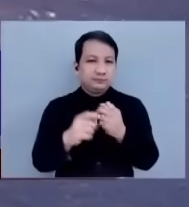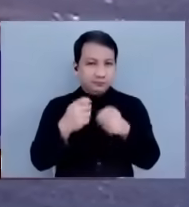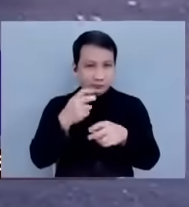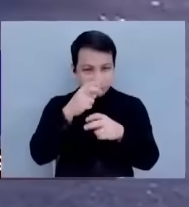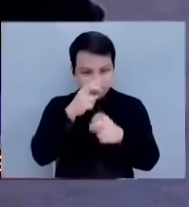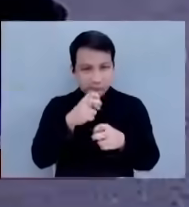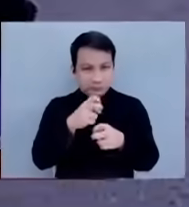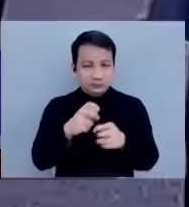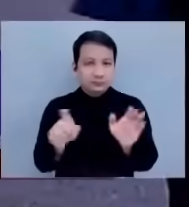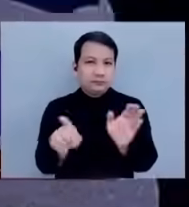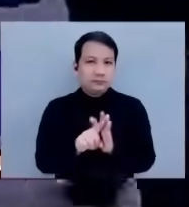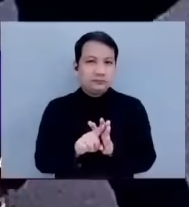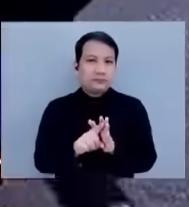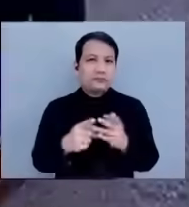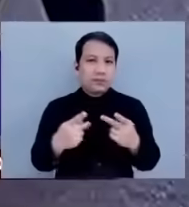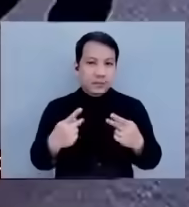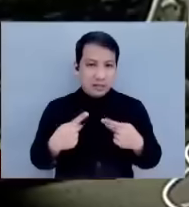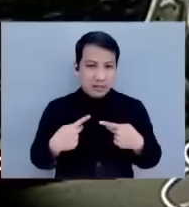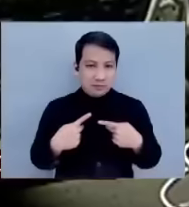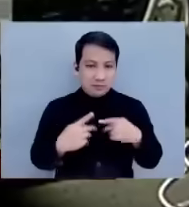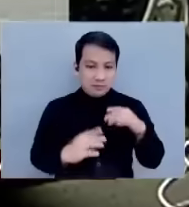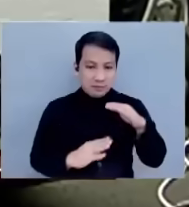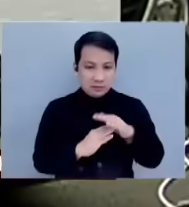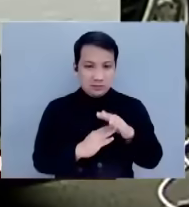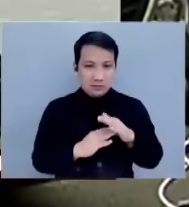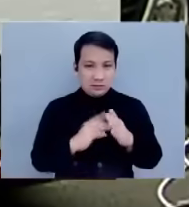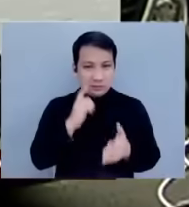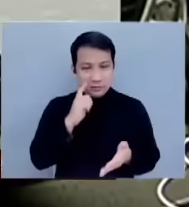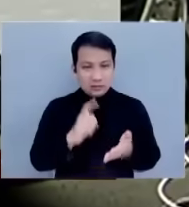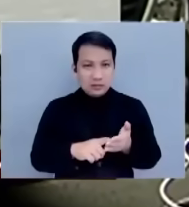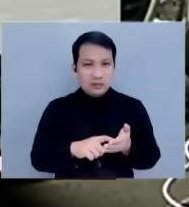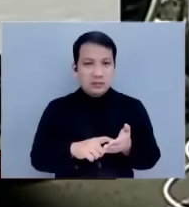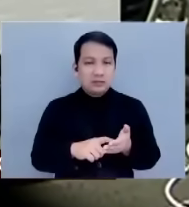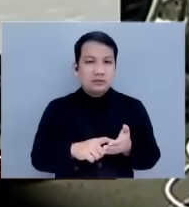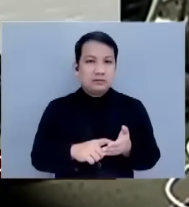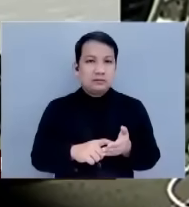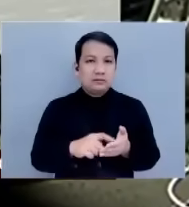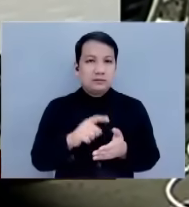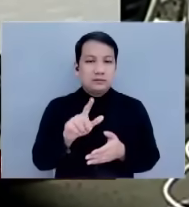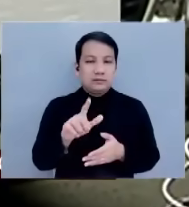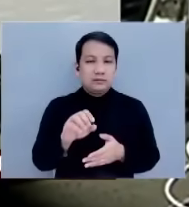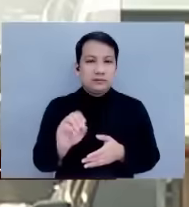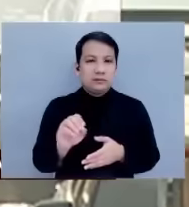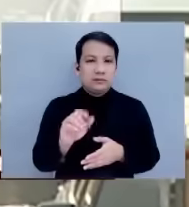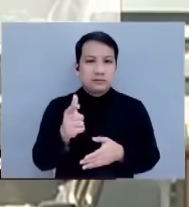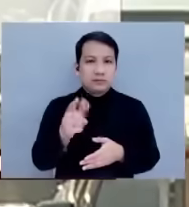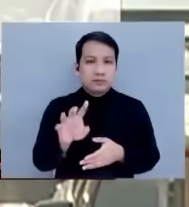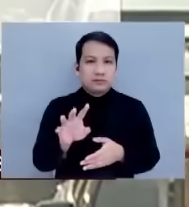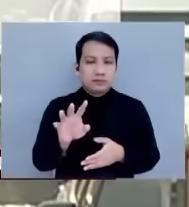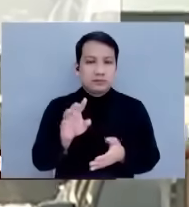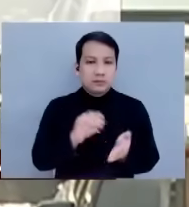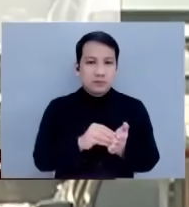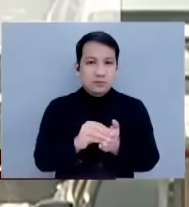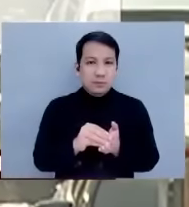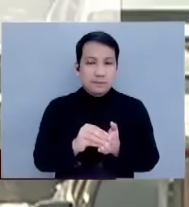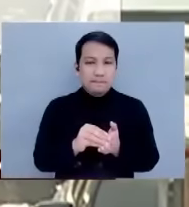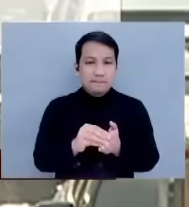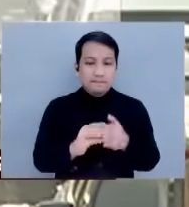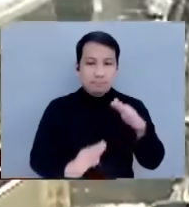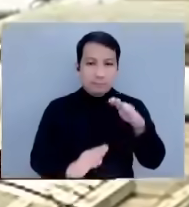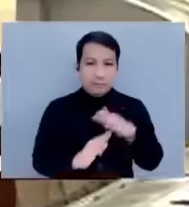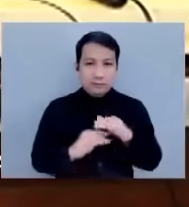sa kalsada ang mga expired na rehistro. Sa datos ng LTO, higit 24 million ng mga sasakyan ang expired o paso ang